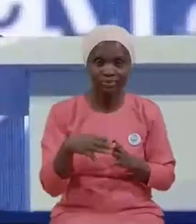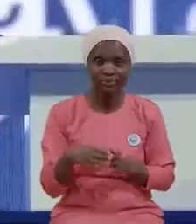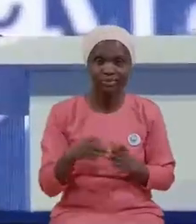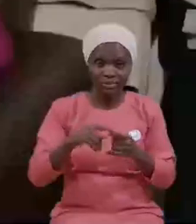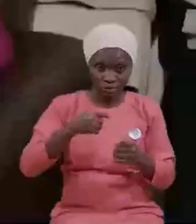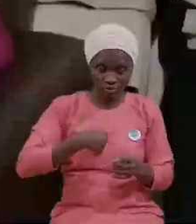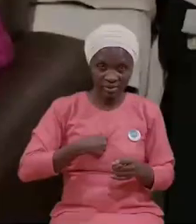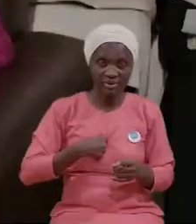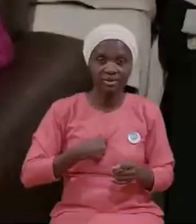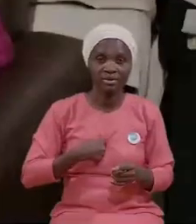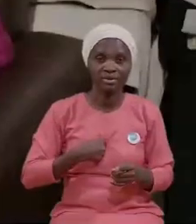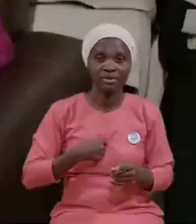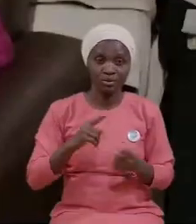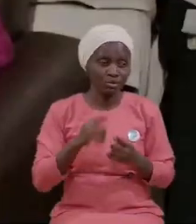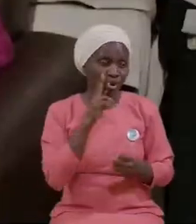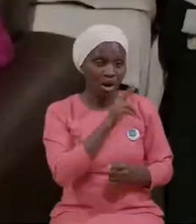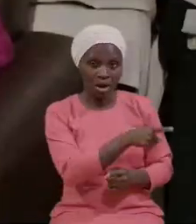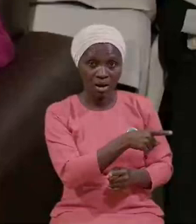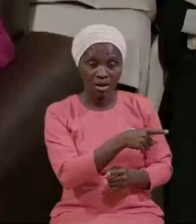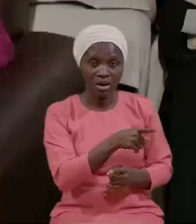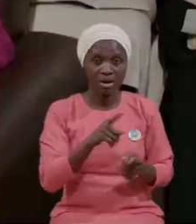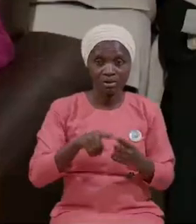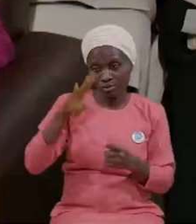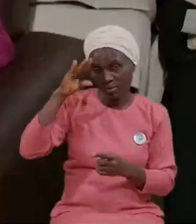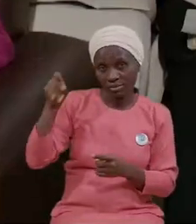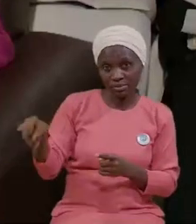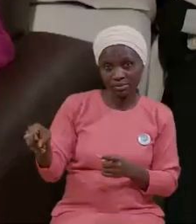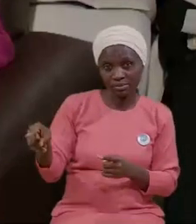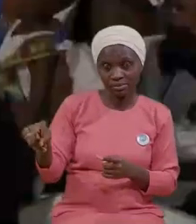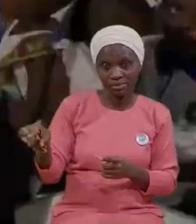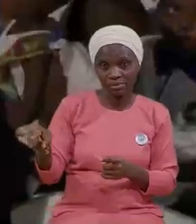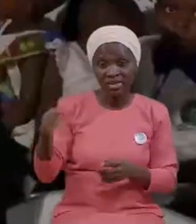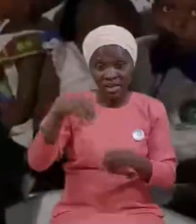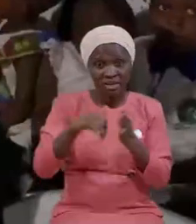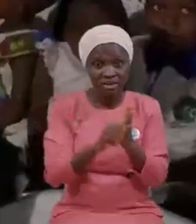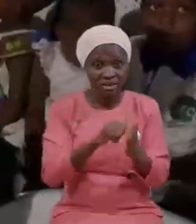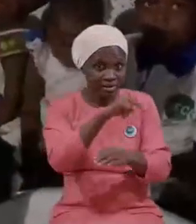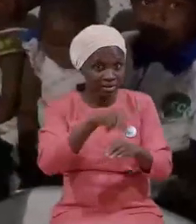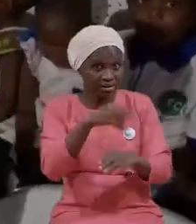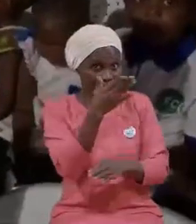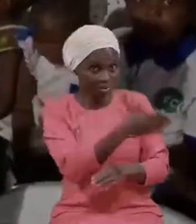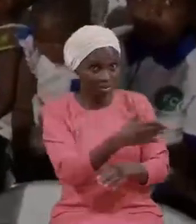elle, à lui, dans telle nation, en ligne.